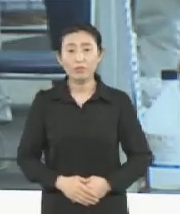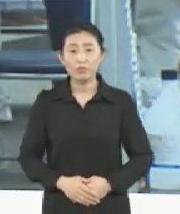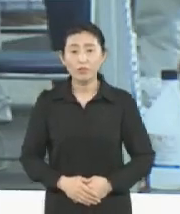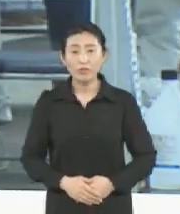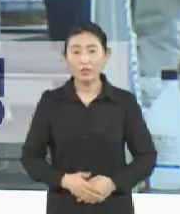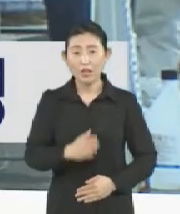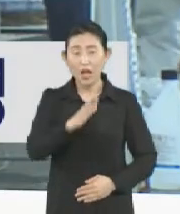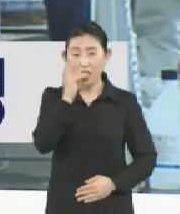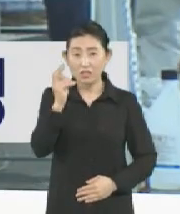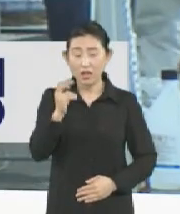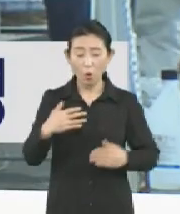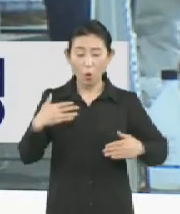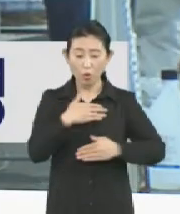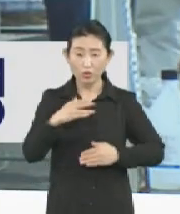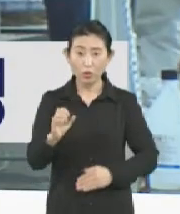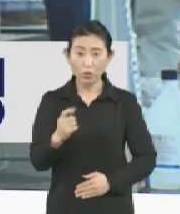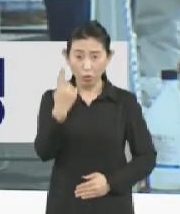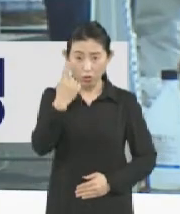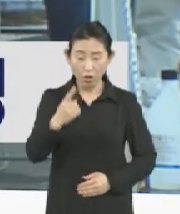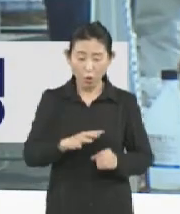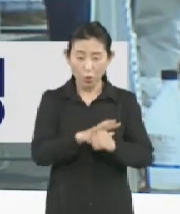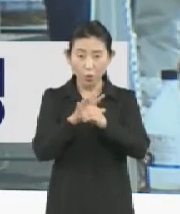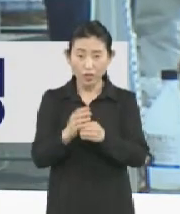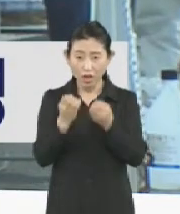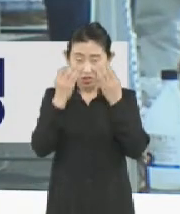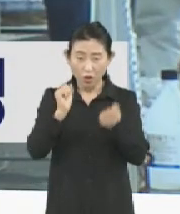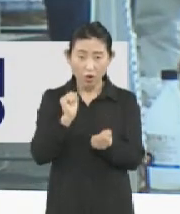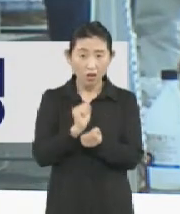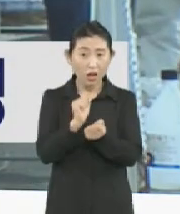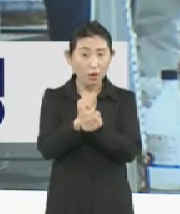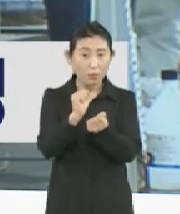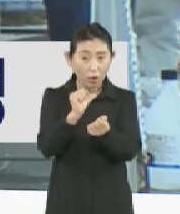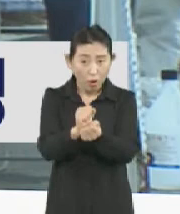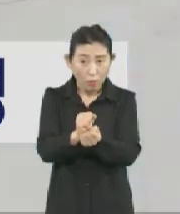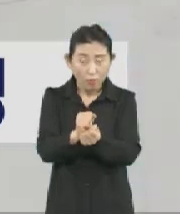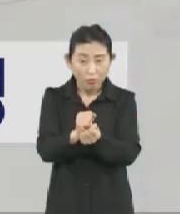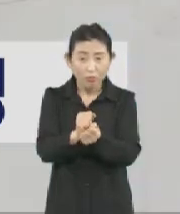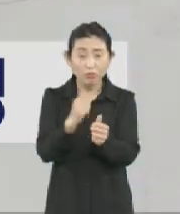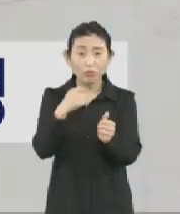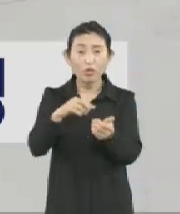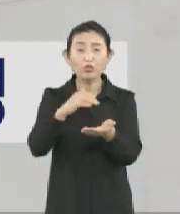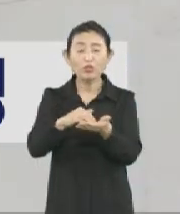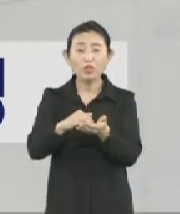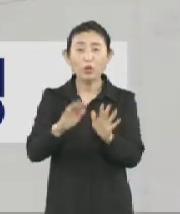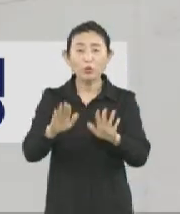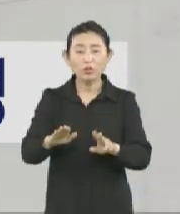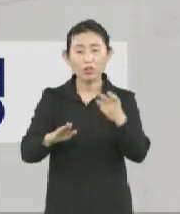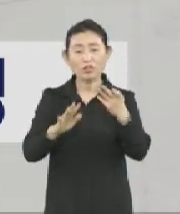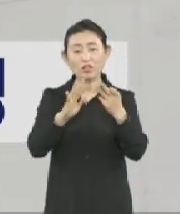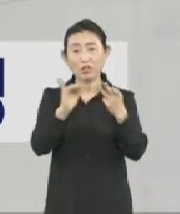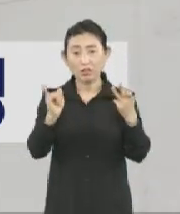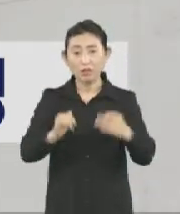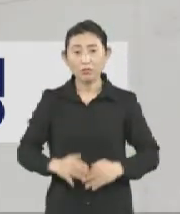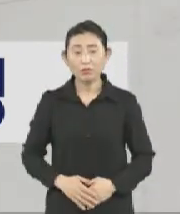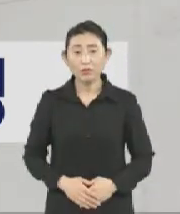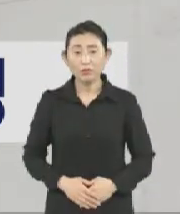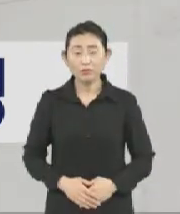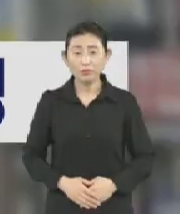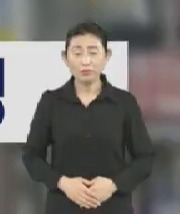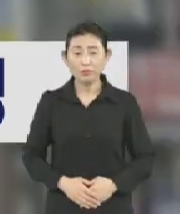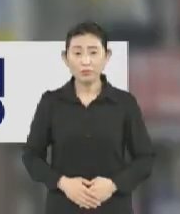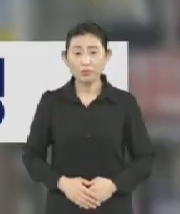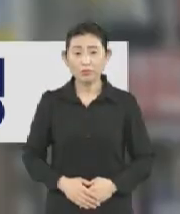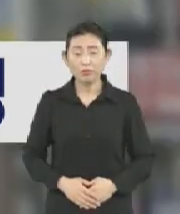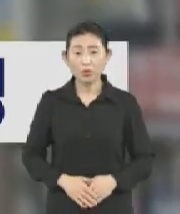충남 아산에 온천탕 에서 발생한 코론 알고 집단 감염 과 관련해 확장자 13명이 추가됐습니다 중남